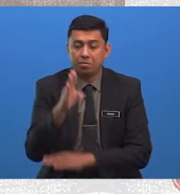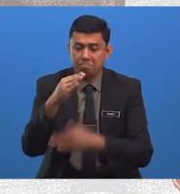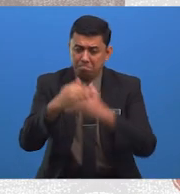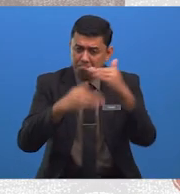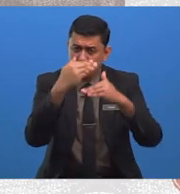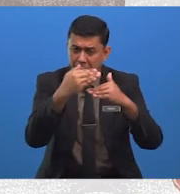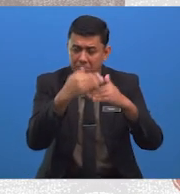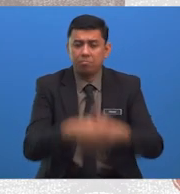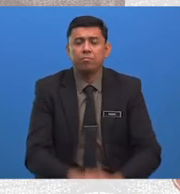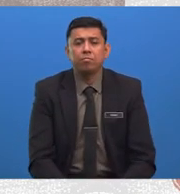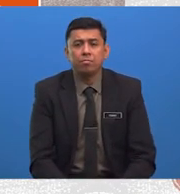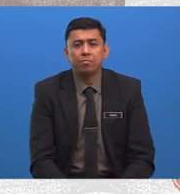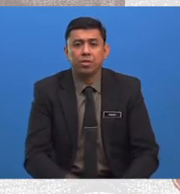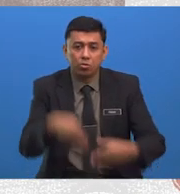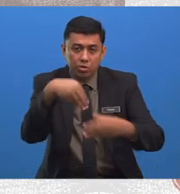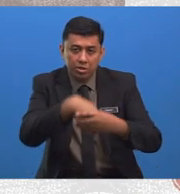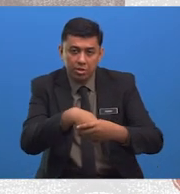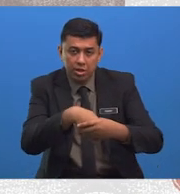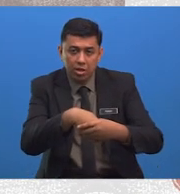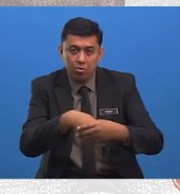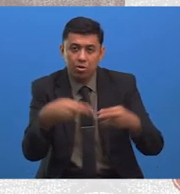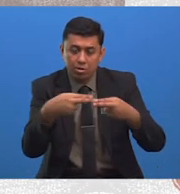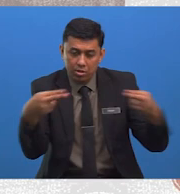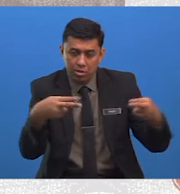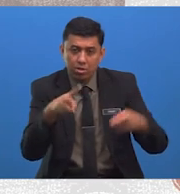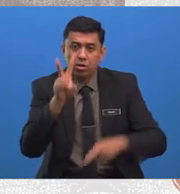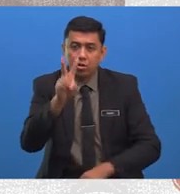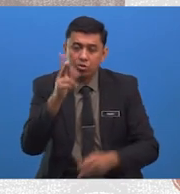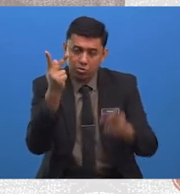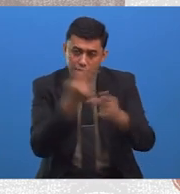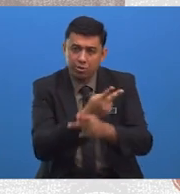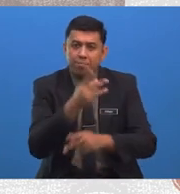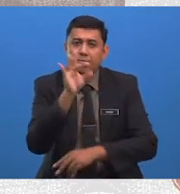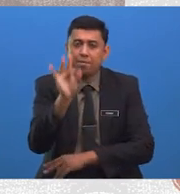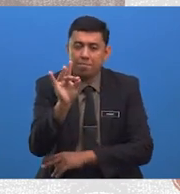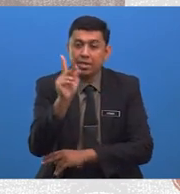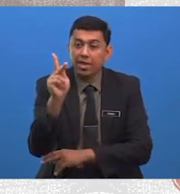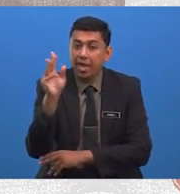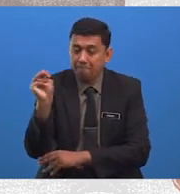dibina dalam ukuran 2.8 kilometer